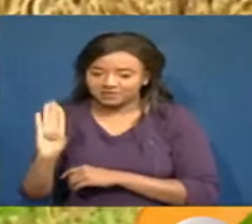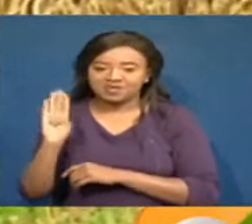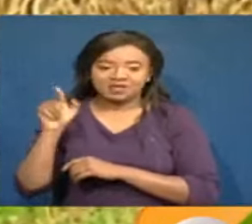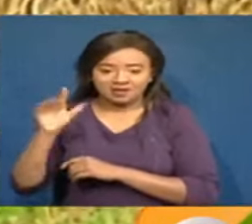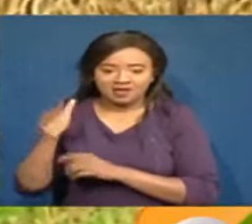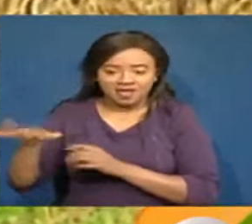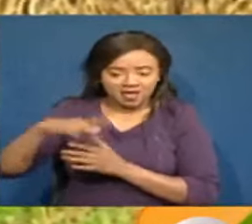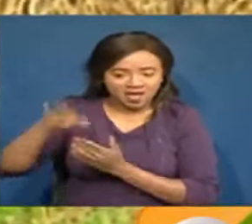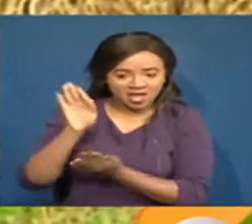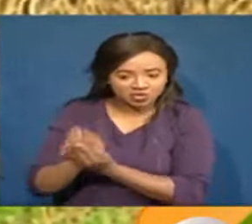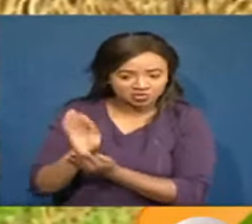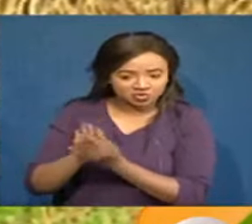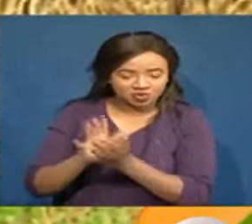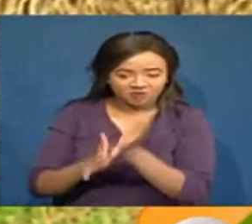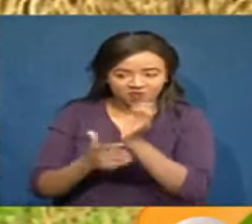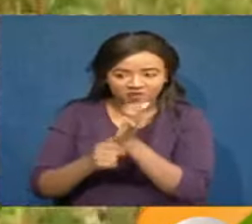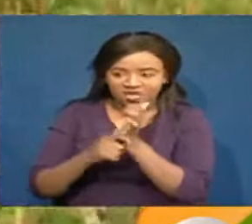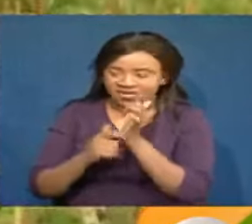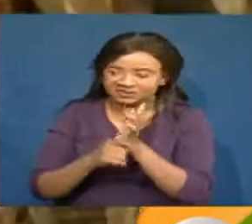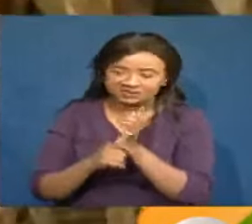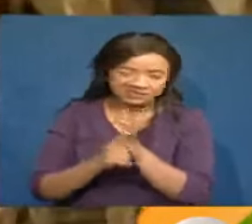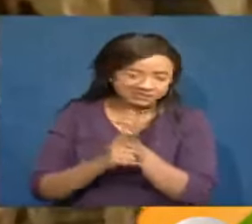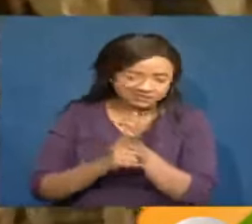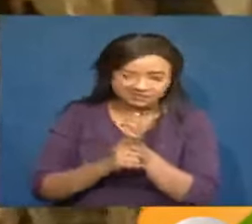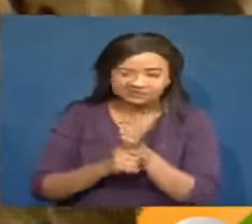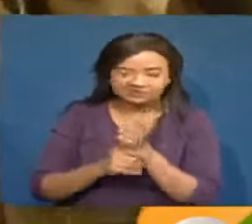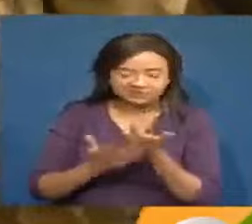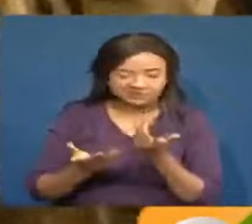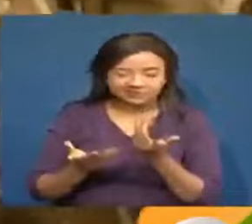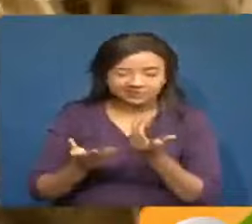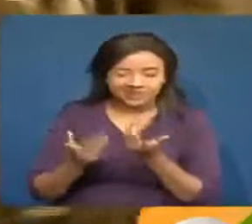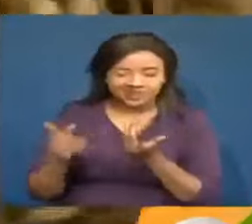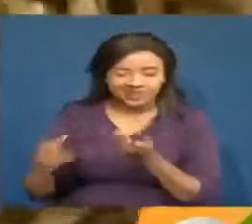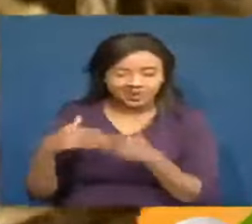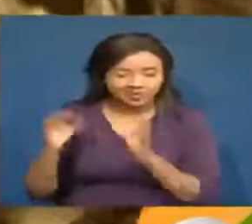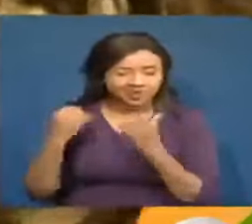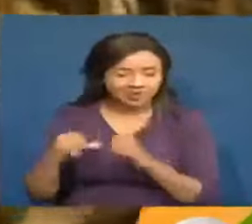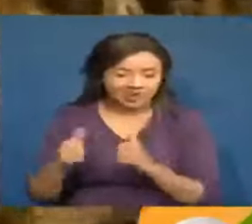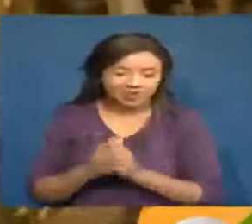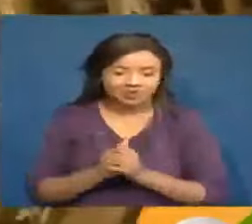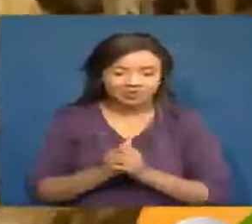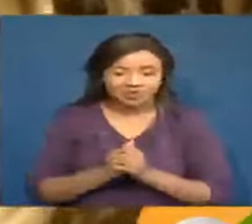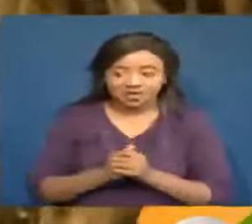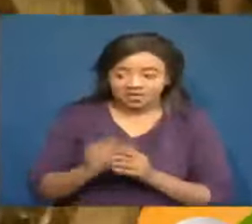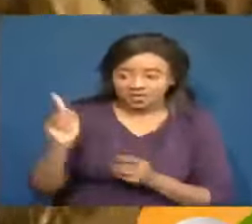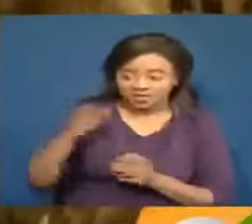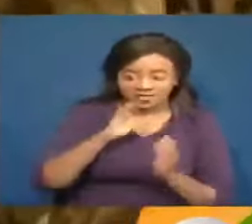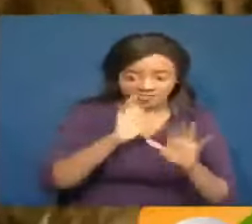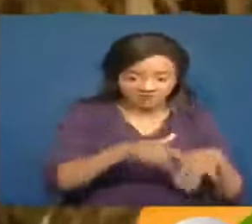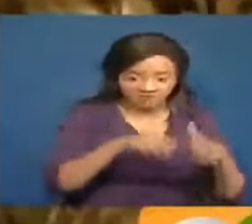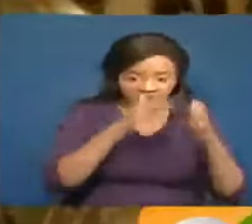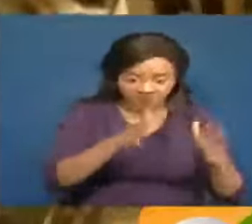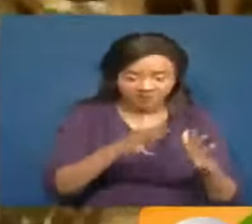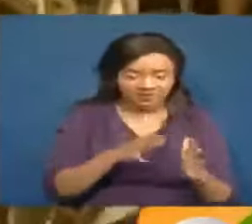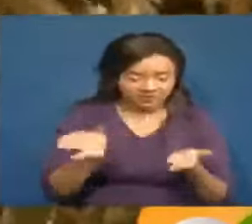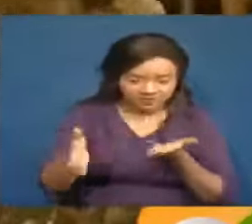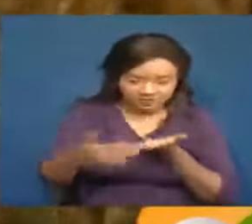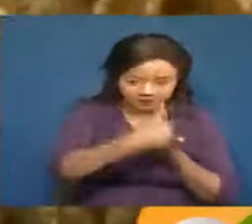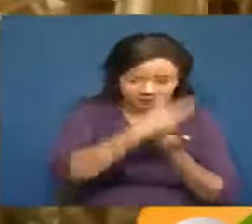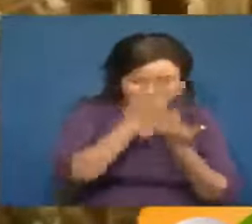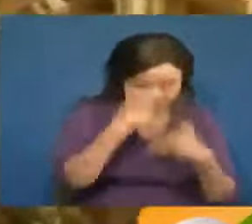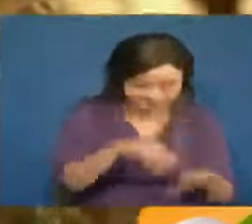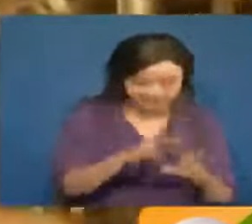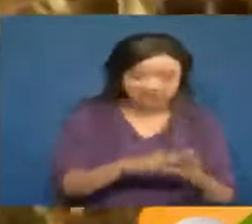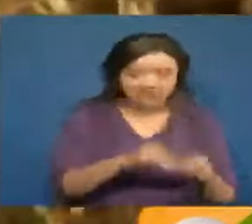Wakulima waliingia shambani na mazao ya kanawiri, ndoto yao ikiwa kuvuna pantosha. Wizara ya Kilimo kaunti ya Trans